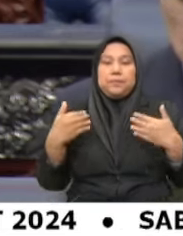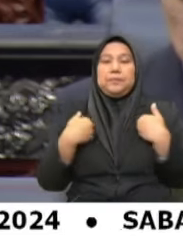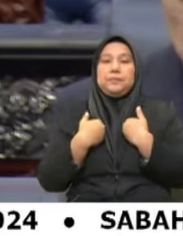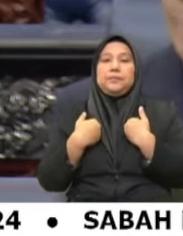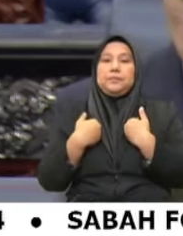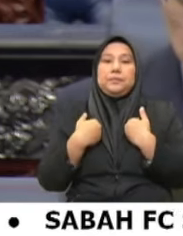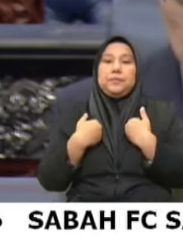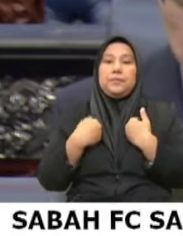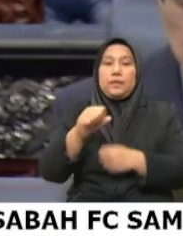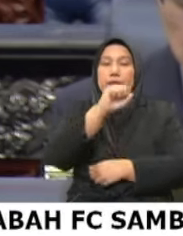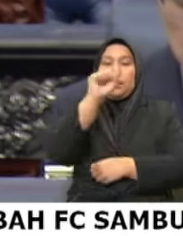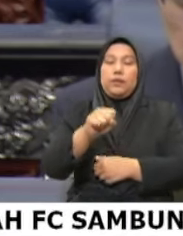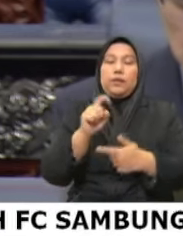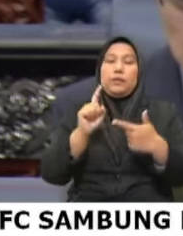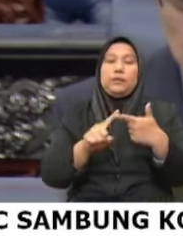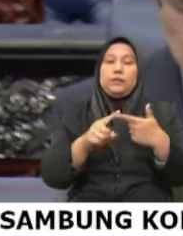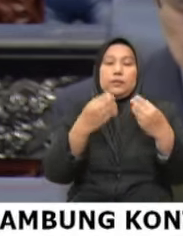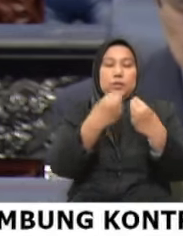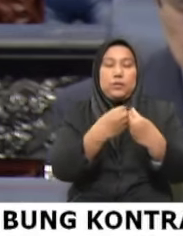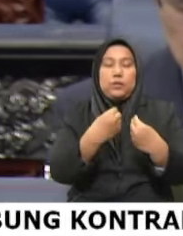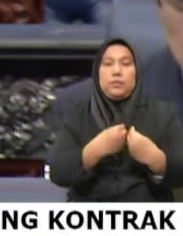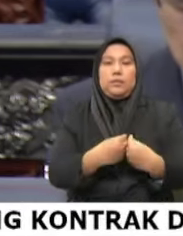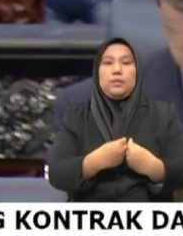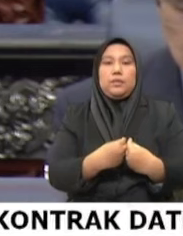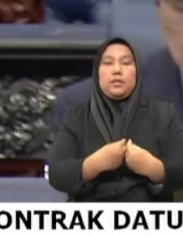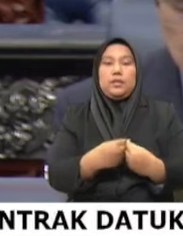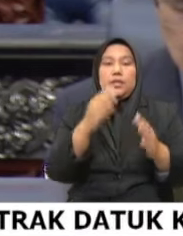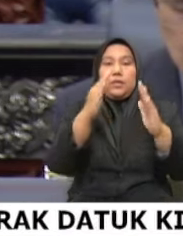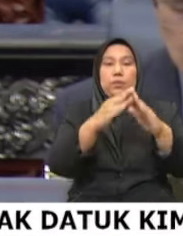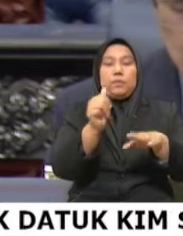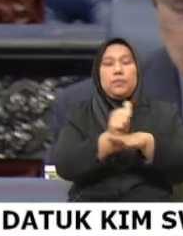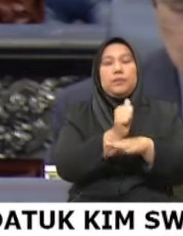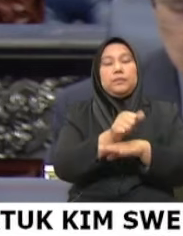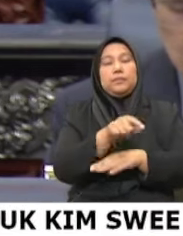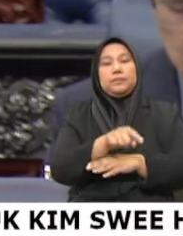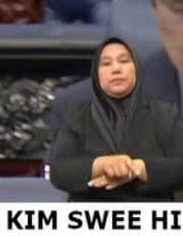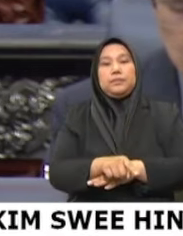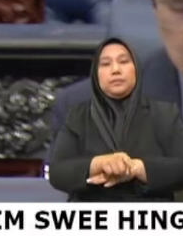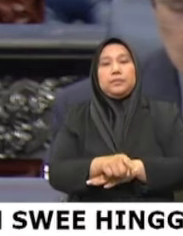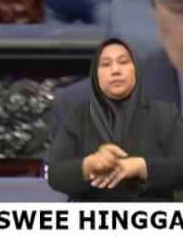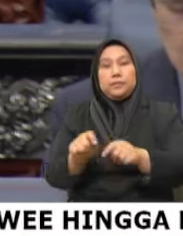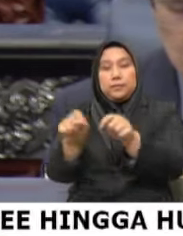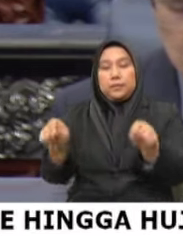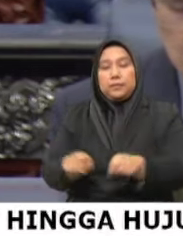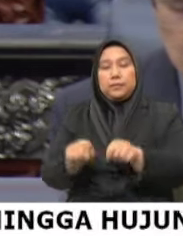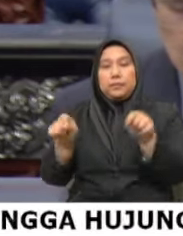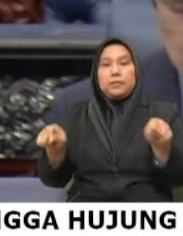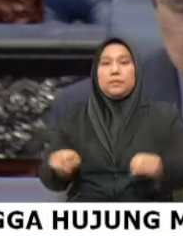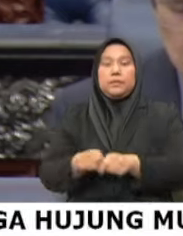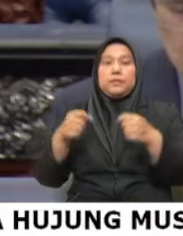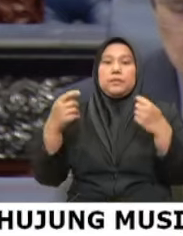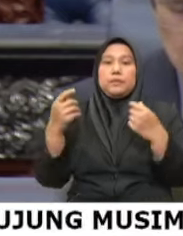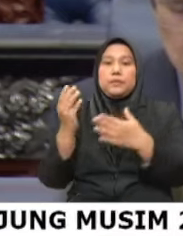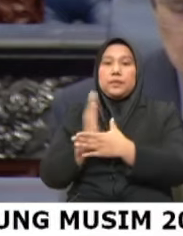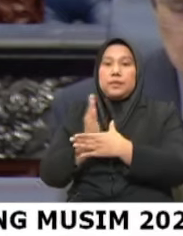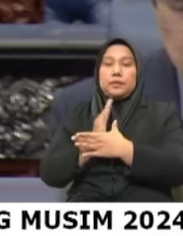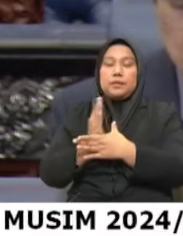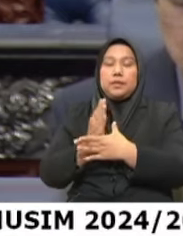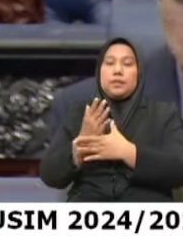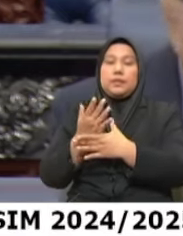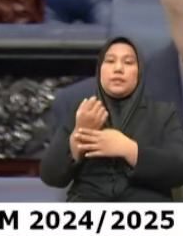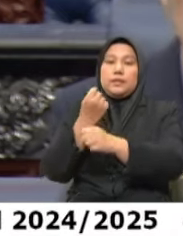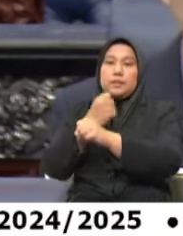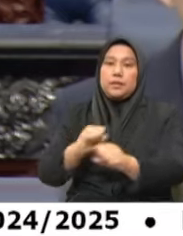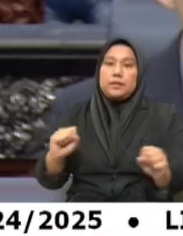kedua, iaitu berkenaan dengan jumlah rumah amal dan jumlah tempat-tempat yang sementara itu